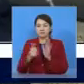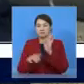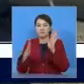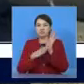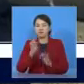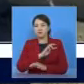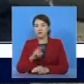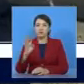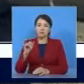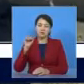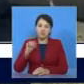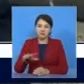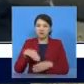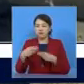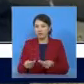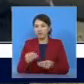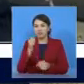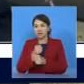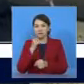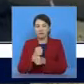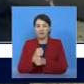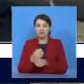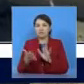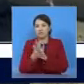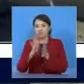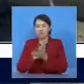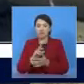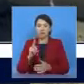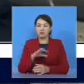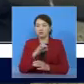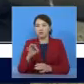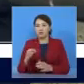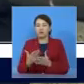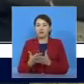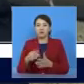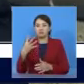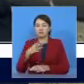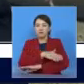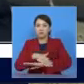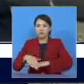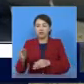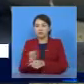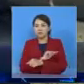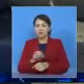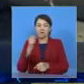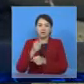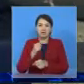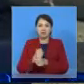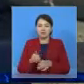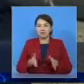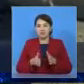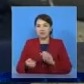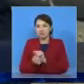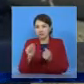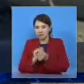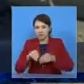69 миллионов 400 тысяч было выделено на эти работы. Уже есть договоренность с ТОО. Помимо этого, на 4 улицах проводятся ремонтные работы. На дорогах